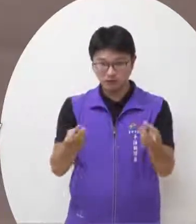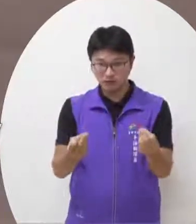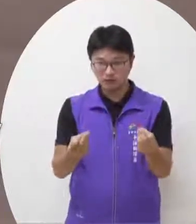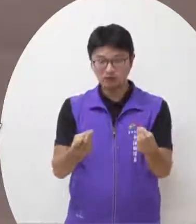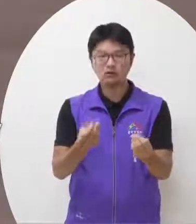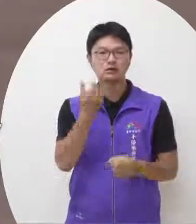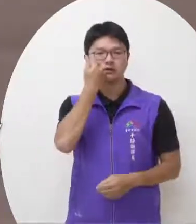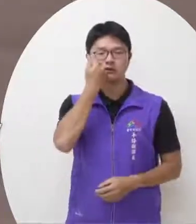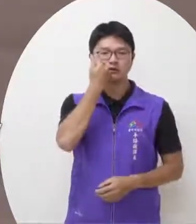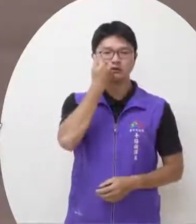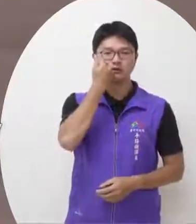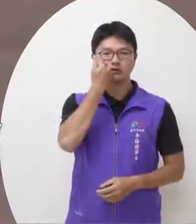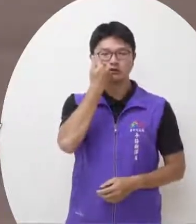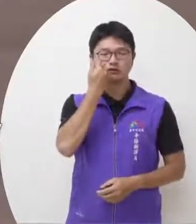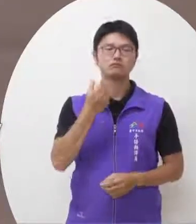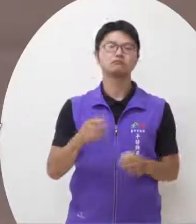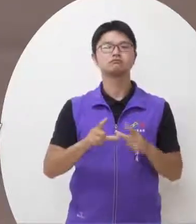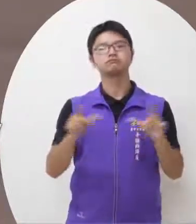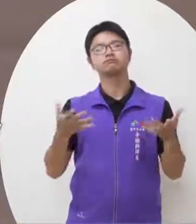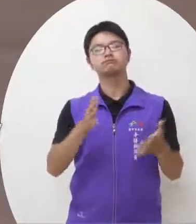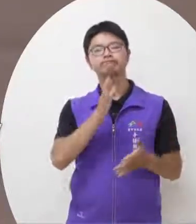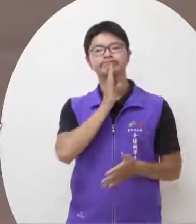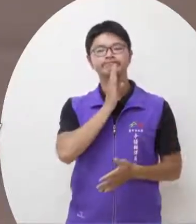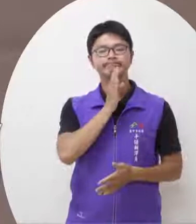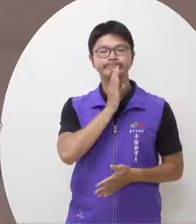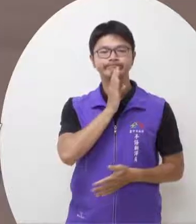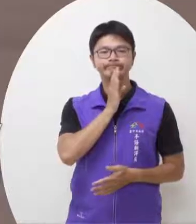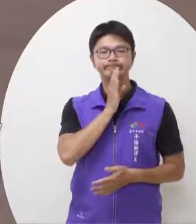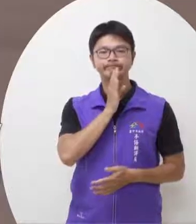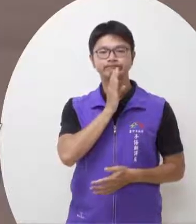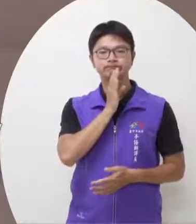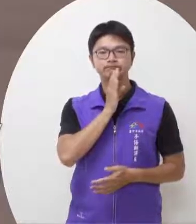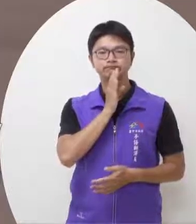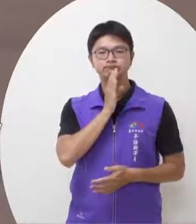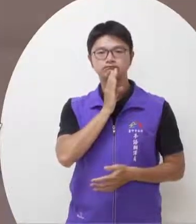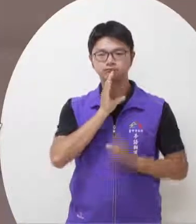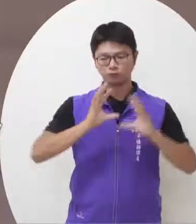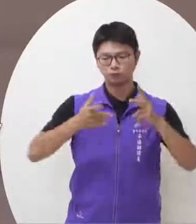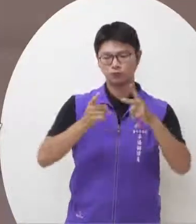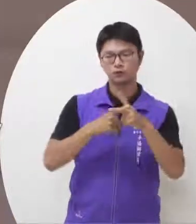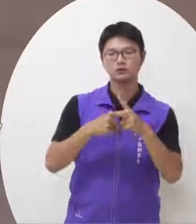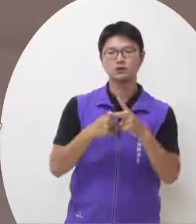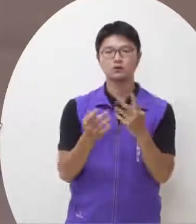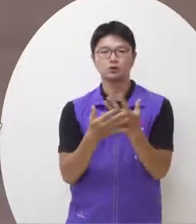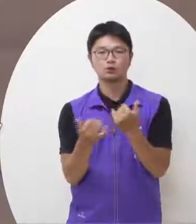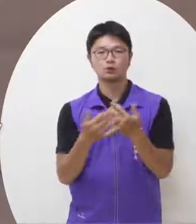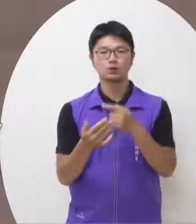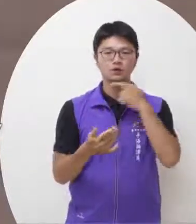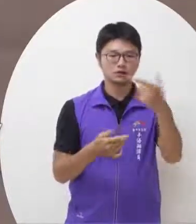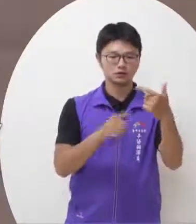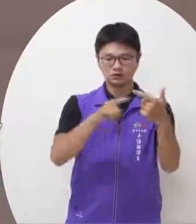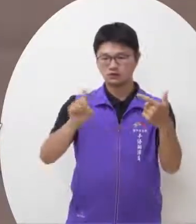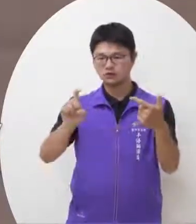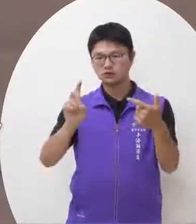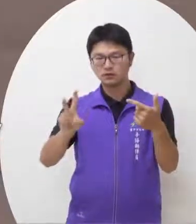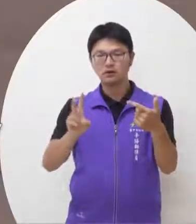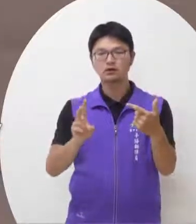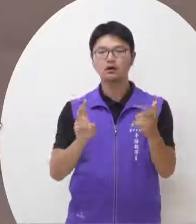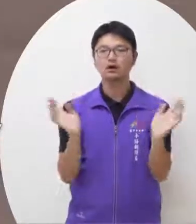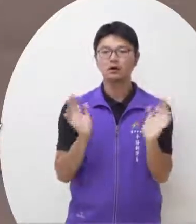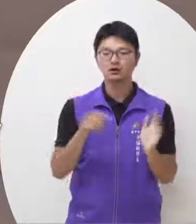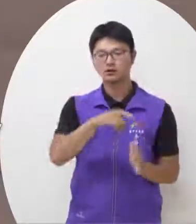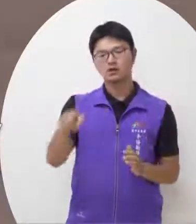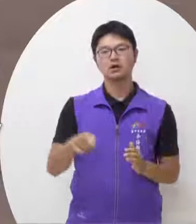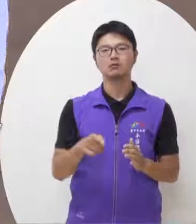形最多的？大概就是小学生6到12岁的小朋友，他没有卡。一